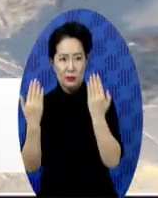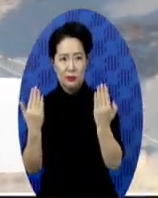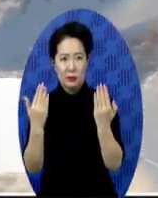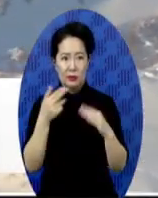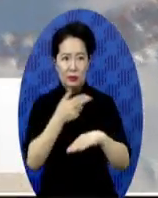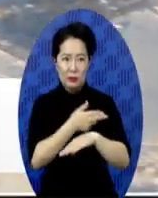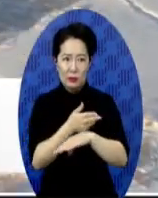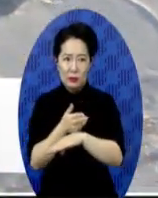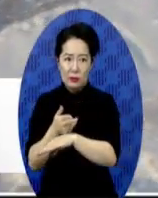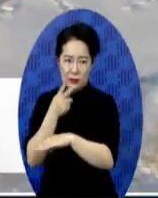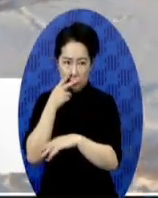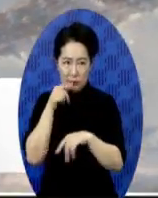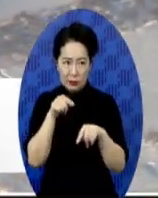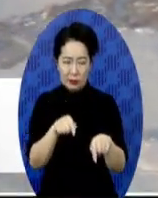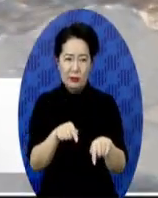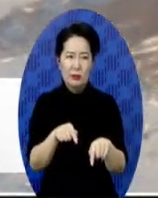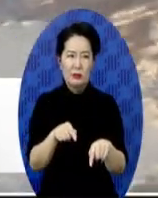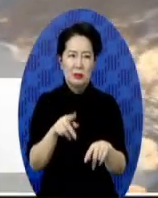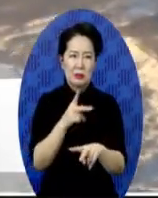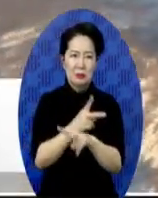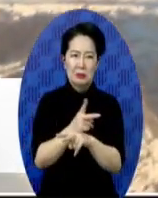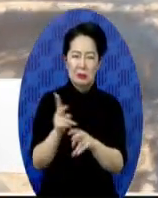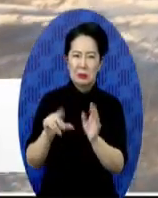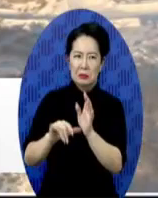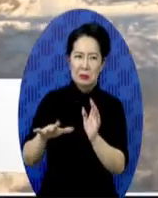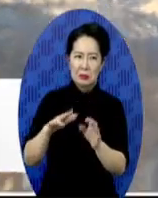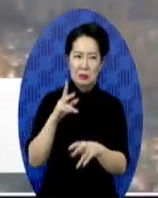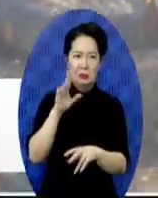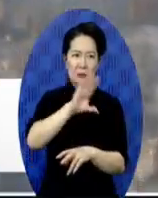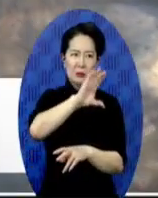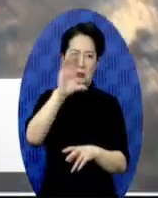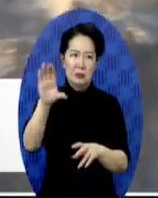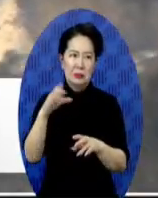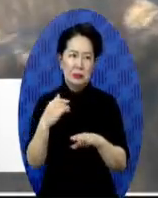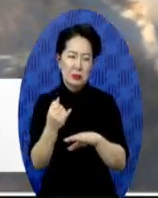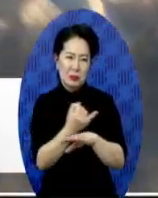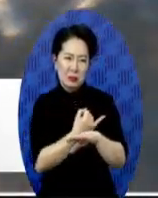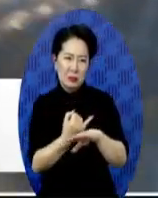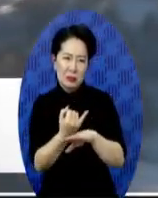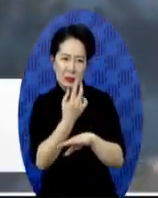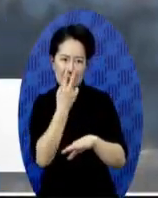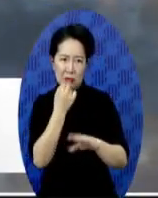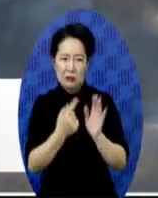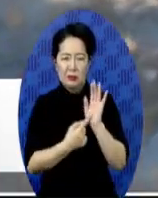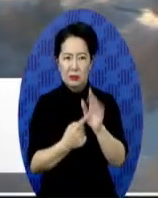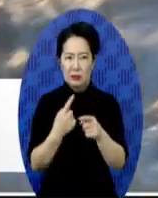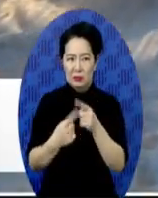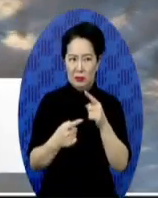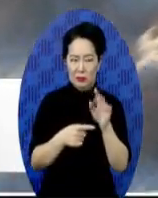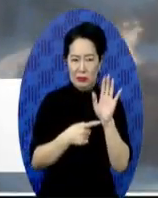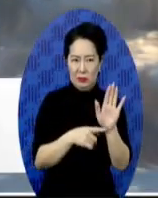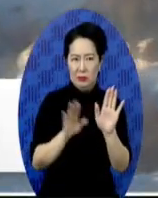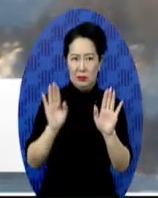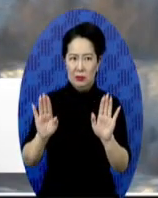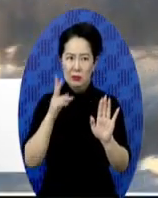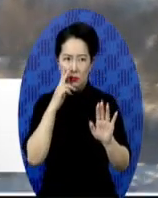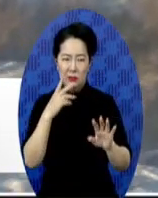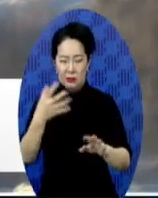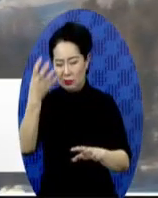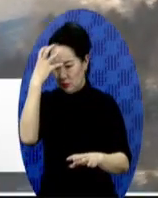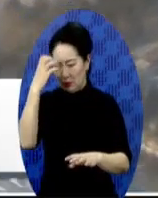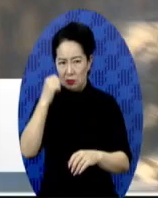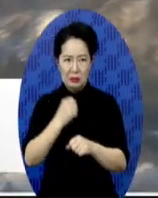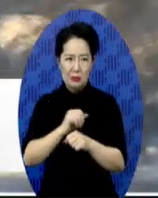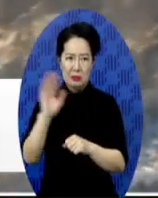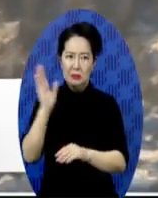бичлэг. Эндээс харуулт хууль бус уулуурхай эрхлэгчид байгалийг хэр хэмжээнд сүйтгэснийг харж болох юм а. Засгийн газраас үйл ажиллагааг